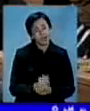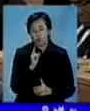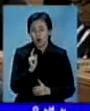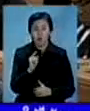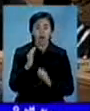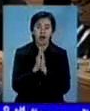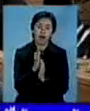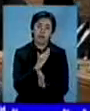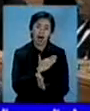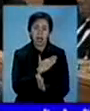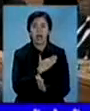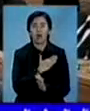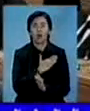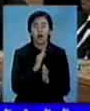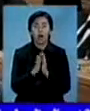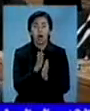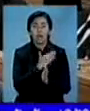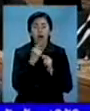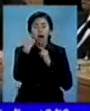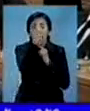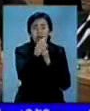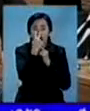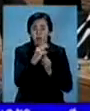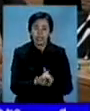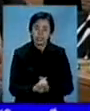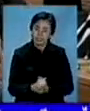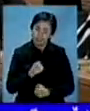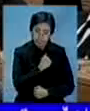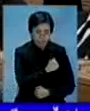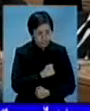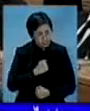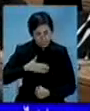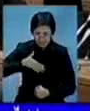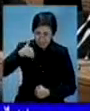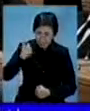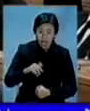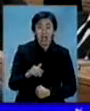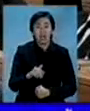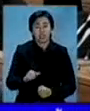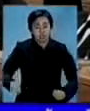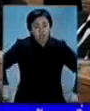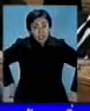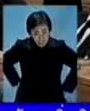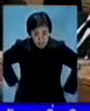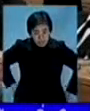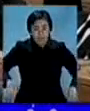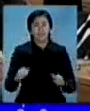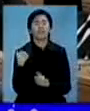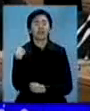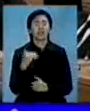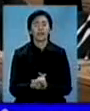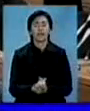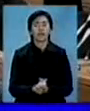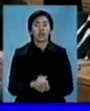านครับนี่สีหน้าของพระองค์นี้บ่งบอกถึงความเจ็บปวดโดนจับมัดไพ่หลังกับเก้